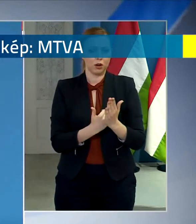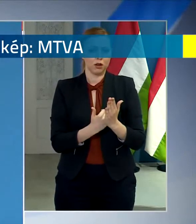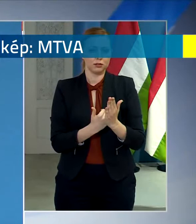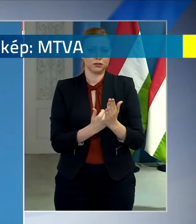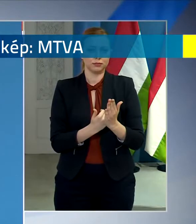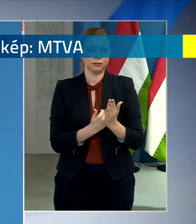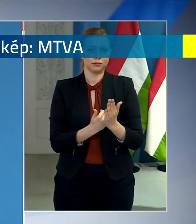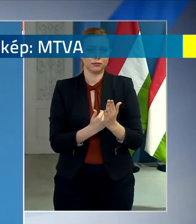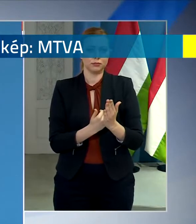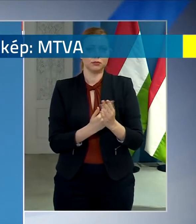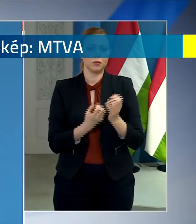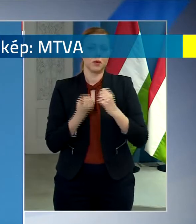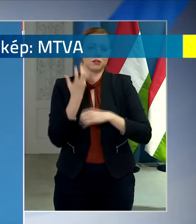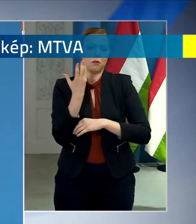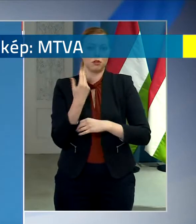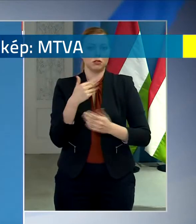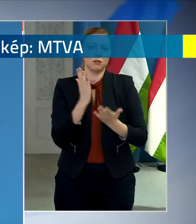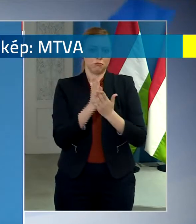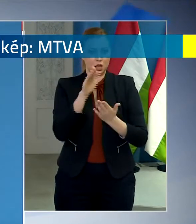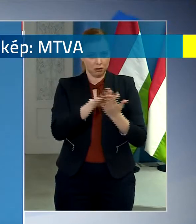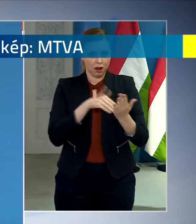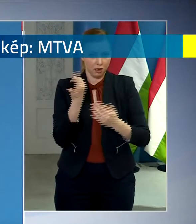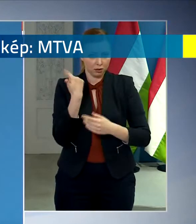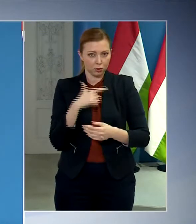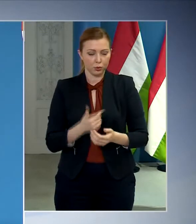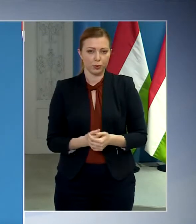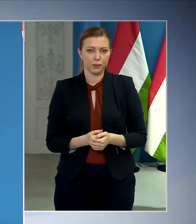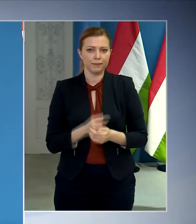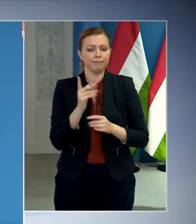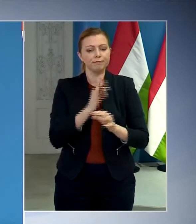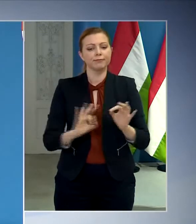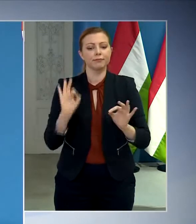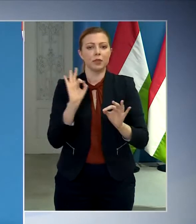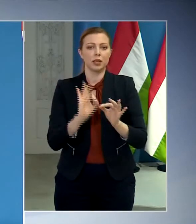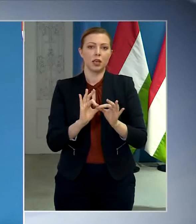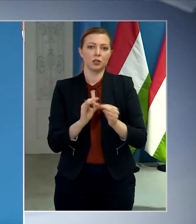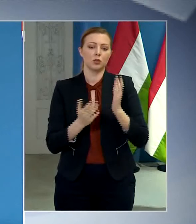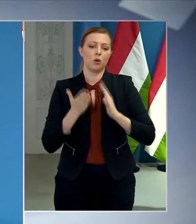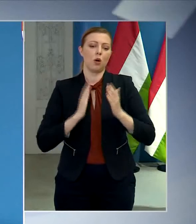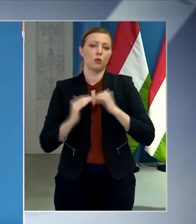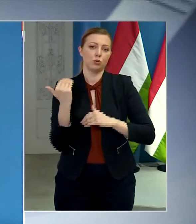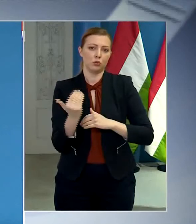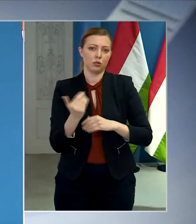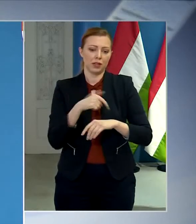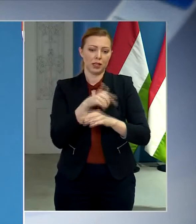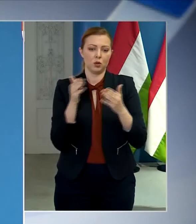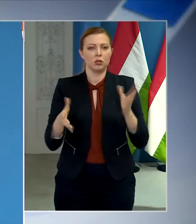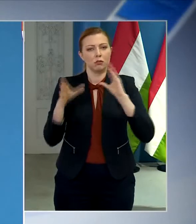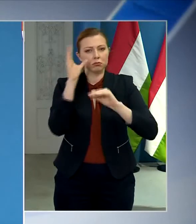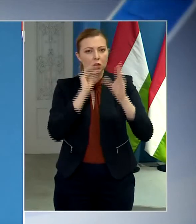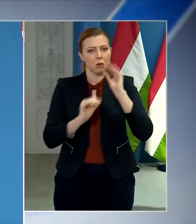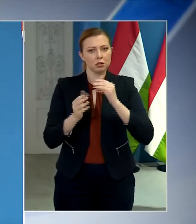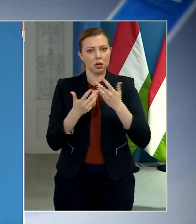járványügyi készültség idején is folytatták a munkájukat. Ez kiegészült az augusztus végi időszak